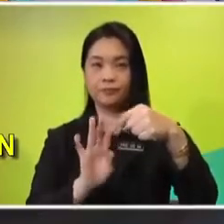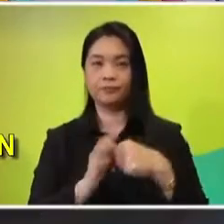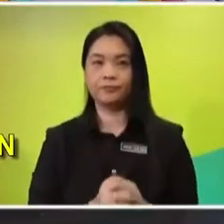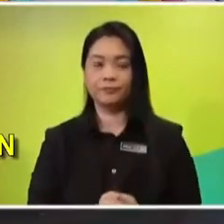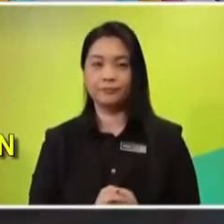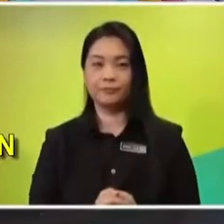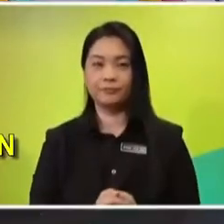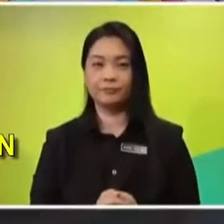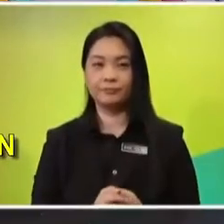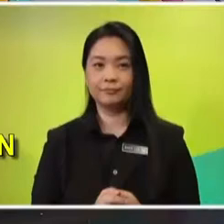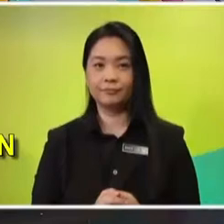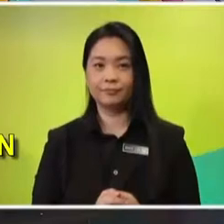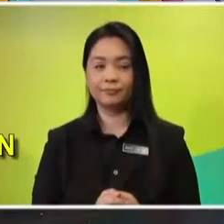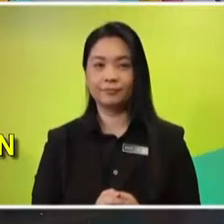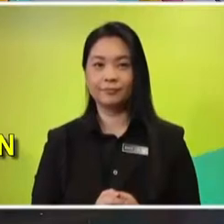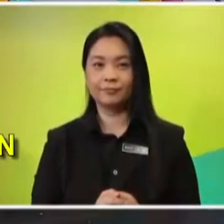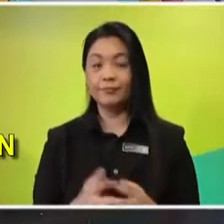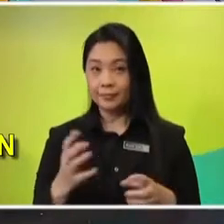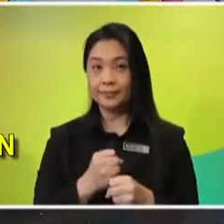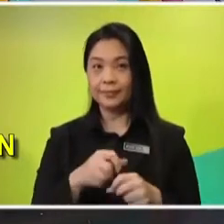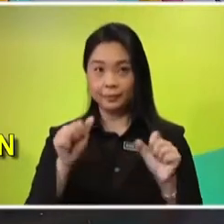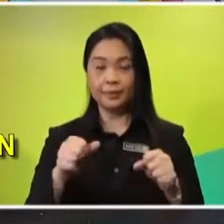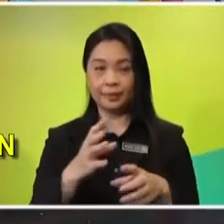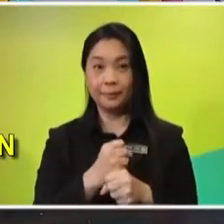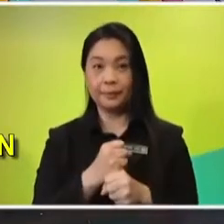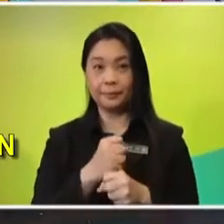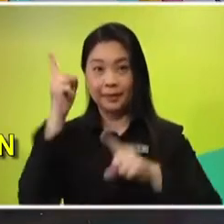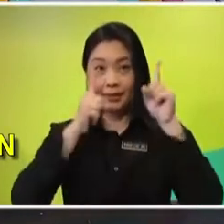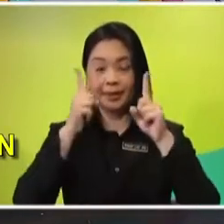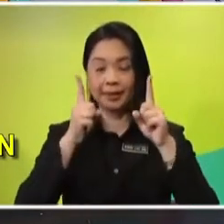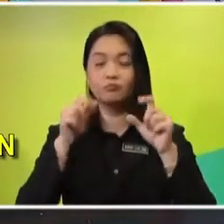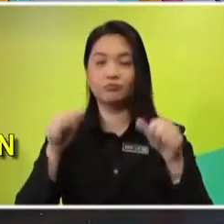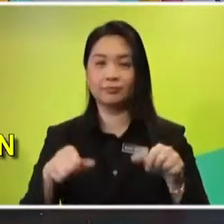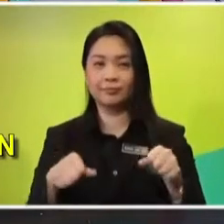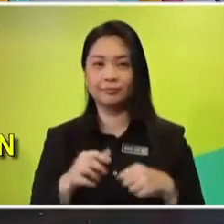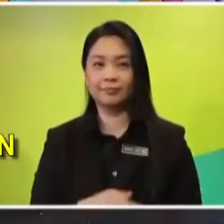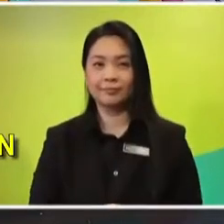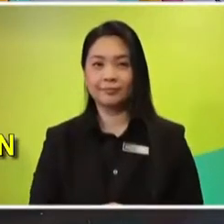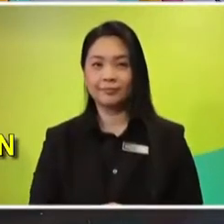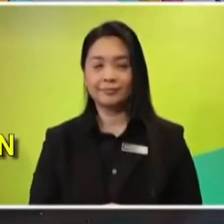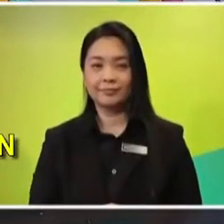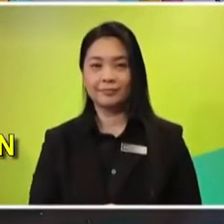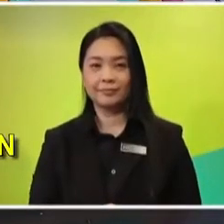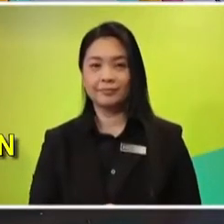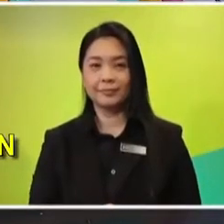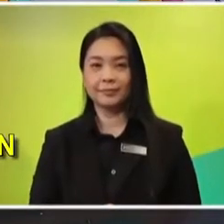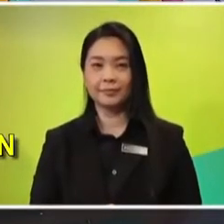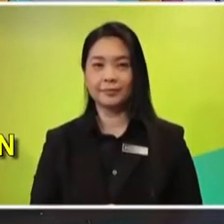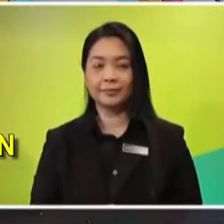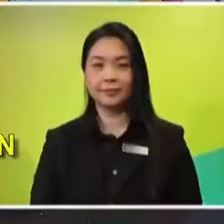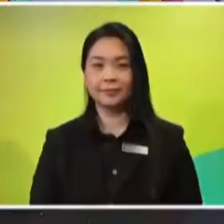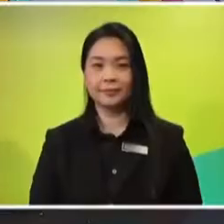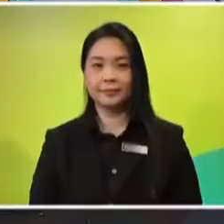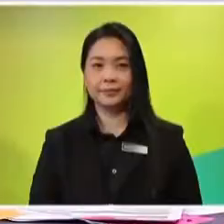2/4. Bagus. Saya dapat bintang tak, cikgu? Dapat. Boleh ambil lagi. Okey, saya ambil lagi satu bintang.